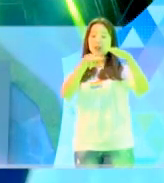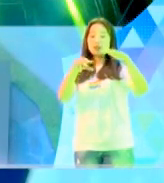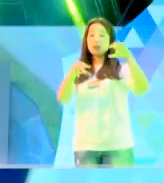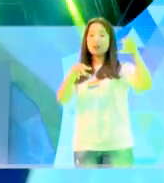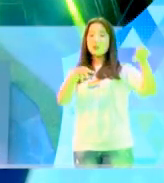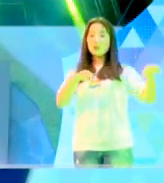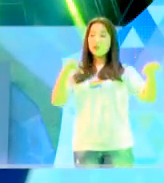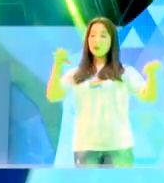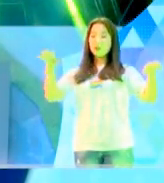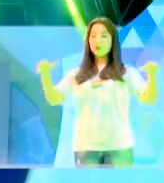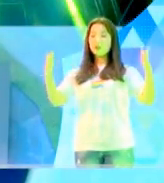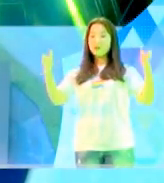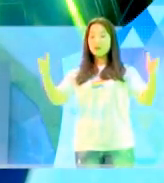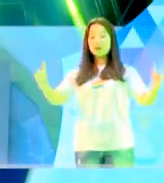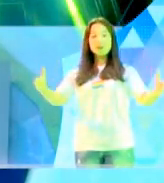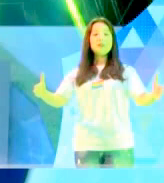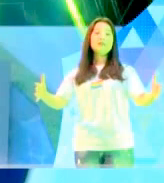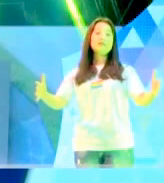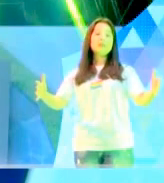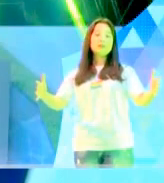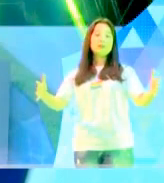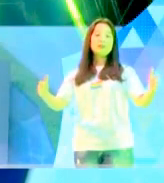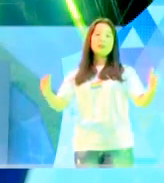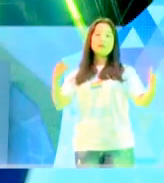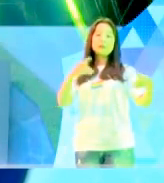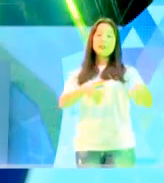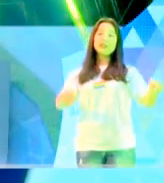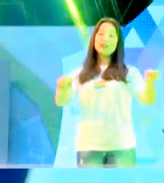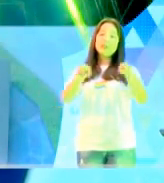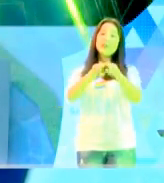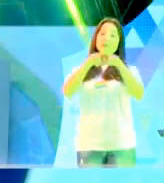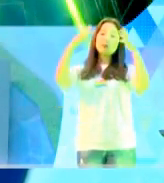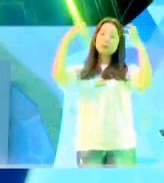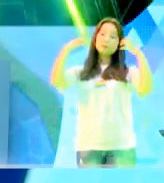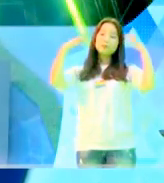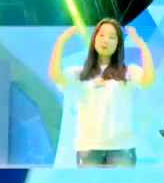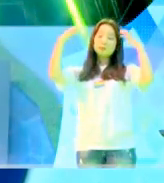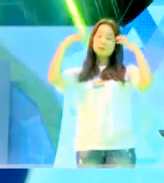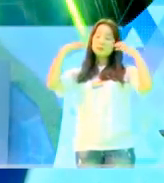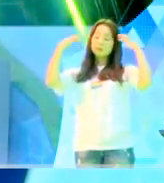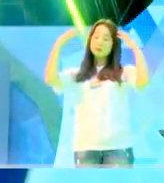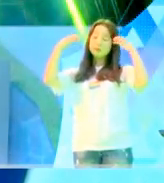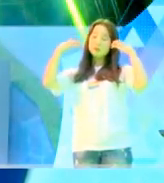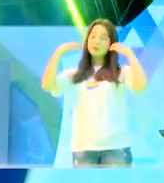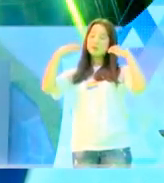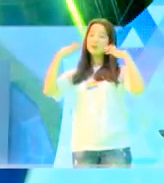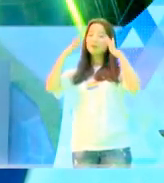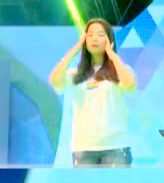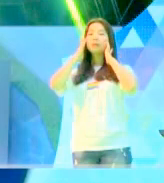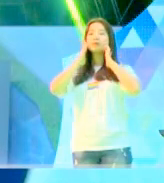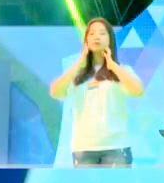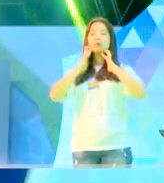지하철 한정거장 거리를 함께 비를